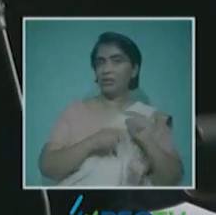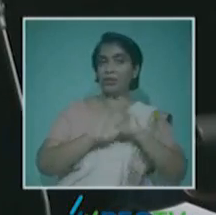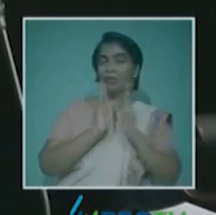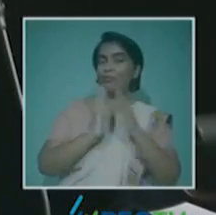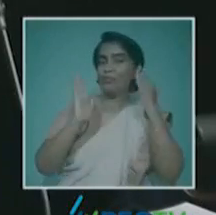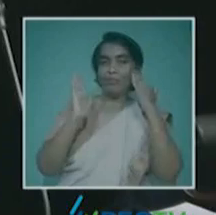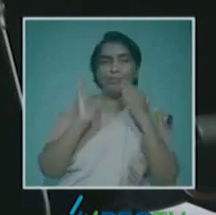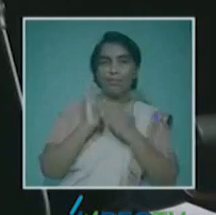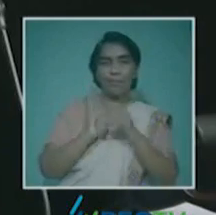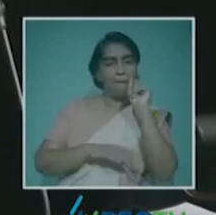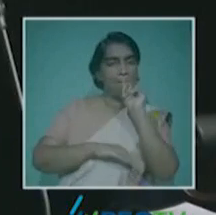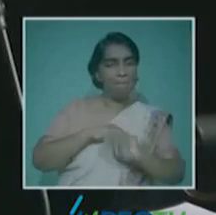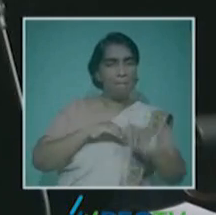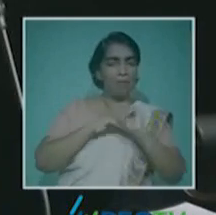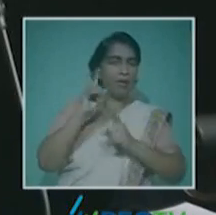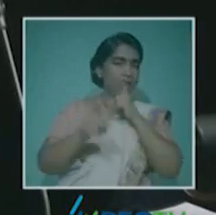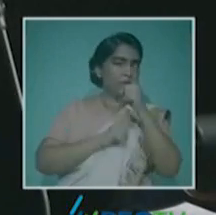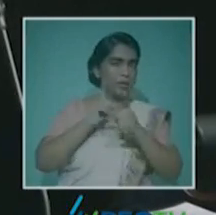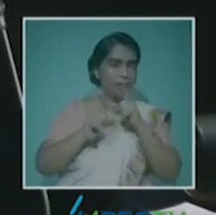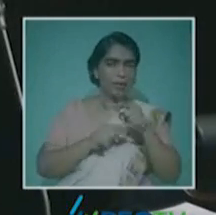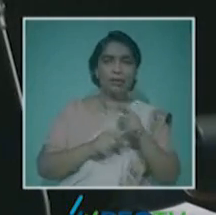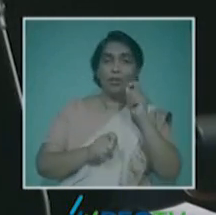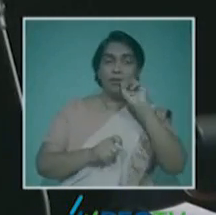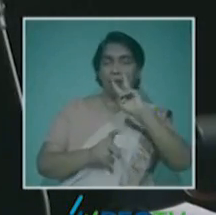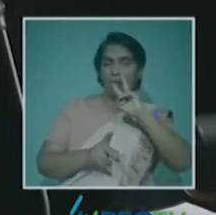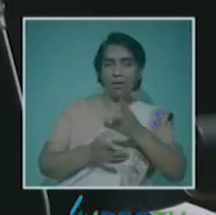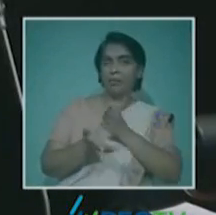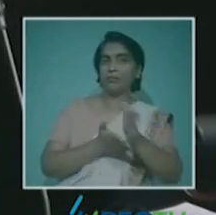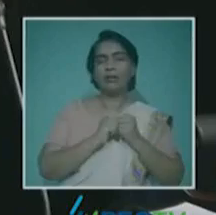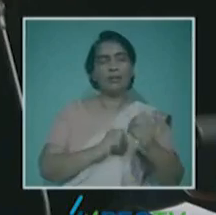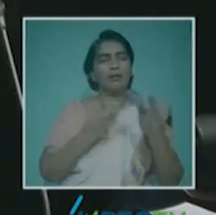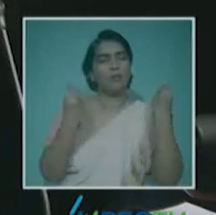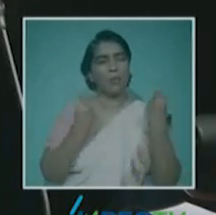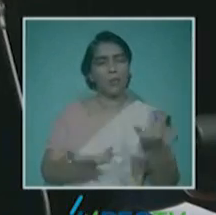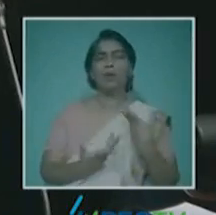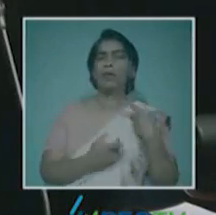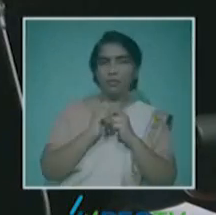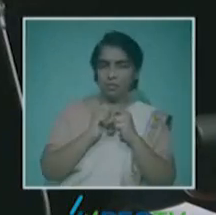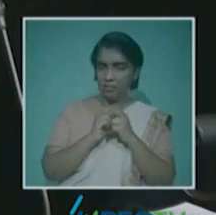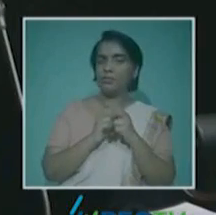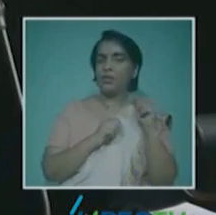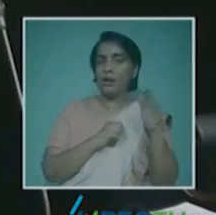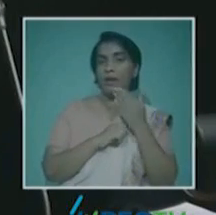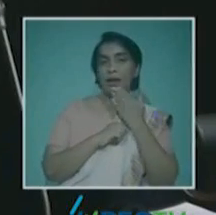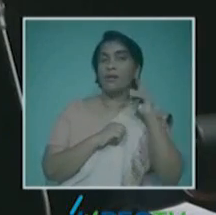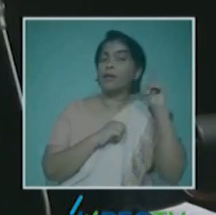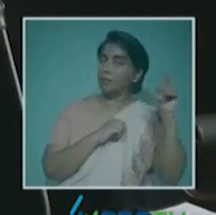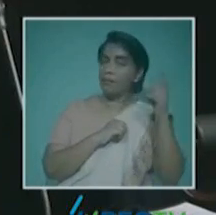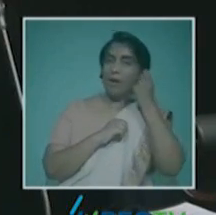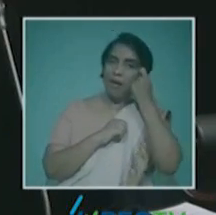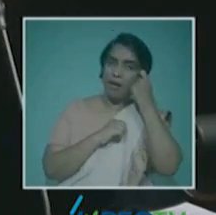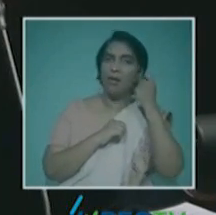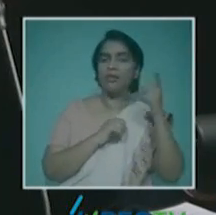කාරණා සම්බන්ධයෙන් මේ කුමන්ත්‍රණ කතා පවත්වලා ජනතාව නොමගැවීමක් තමයි ඒ වෙලාවේ උනේ. එහි යම් යම් අඩුපාඩු තිබුණ ඇමරිකා එක්සත් ජනපදයේ යෝජනා